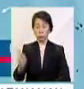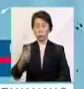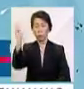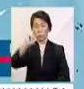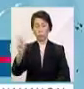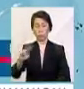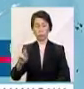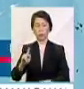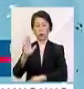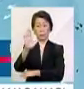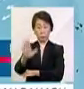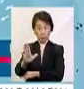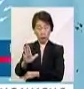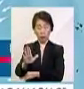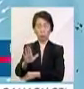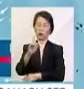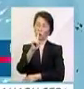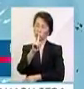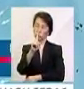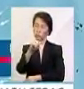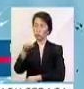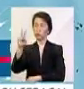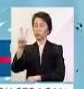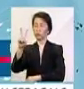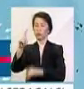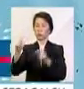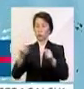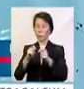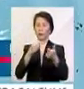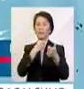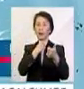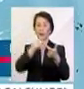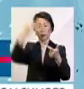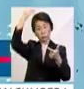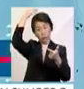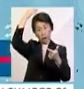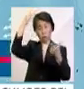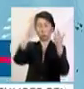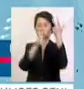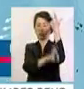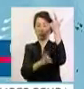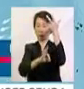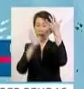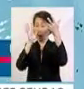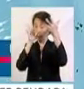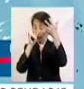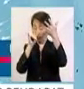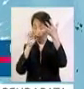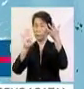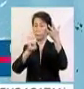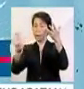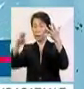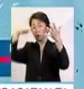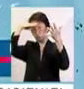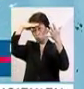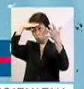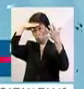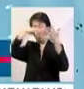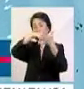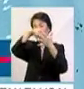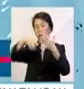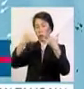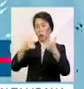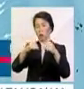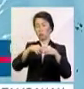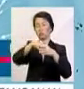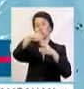berlaku sejak dari petang tadi di satu dua tempat melibatkan negeri Perak, Selangor, Negeri Sembilan, Melaka dan juga barat negeri Johor kini sudah mula